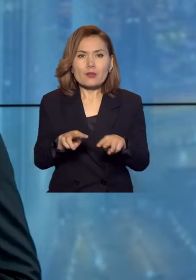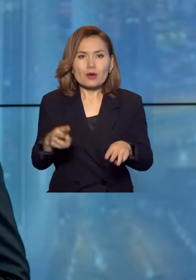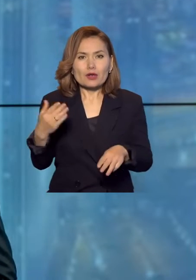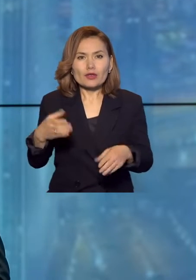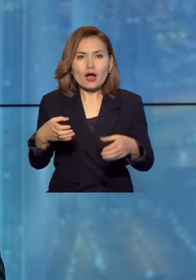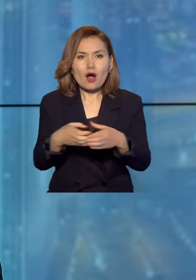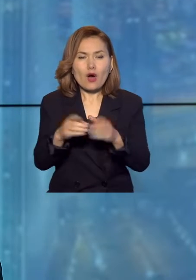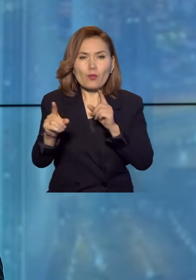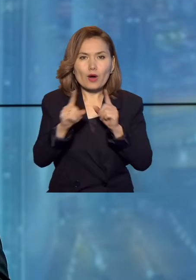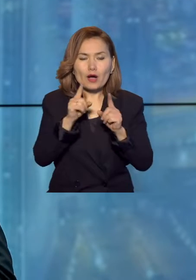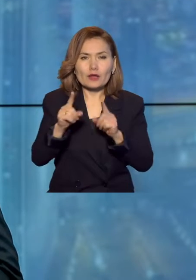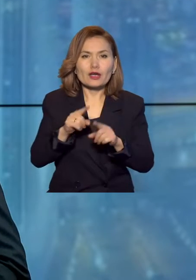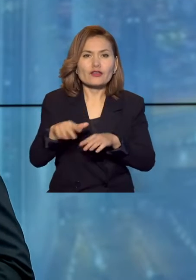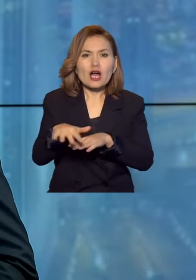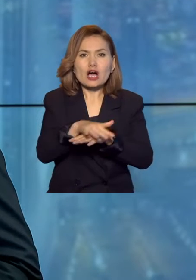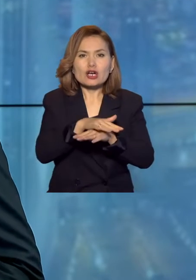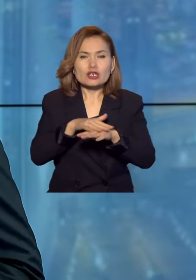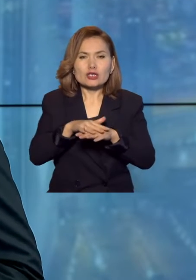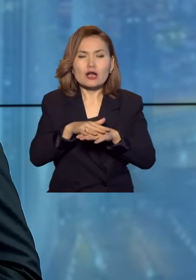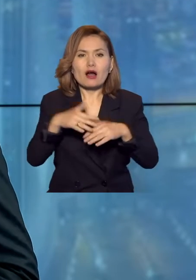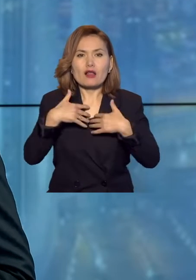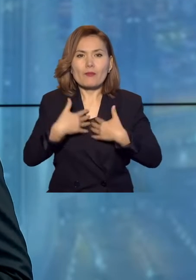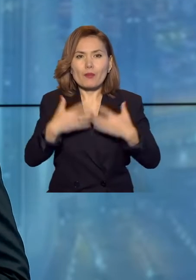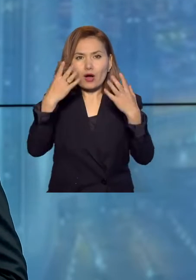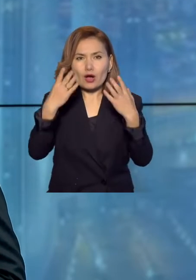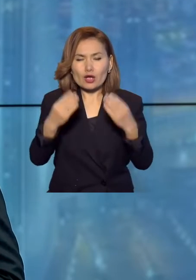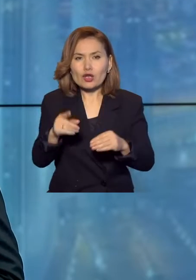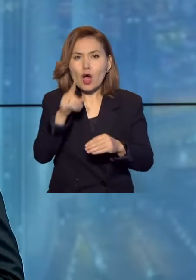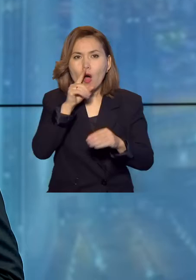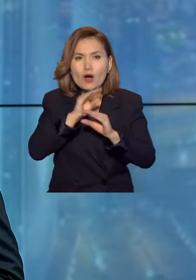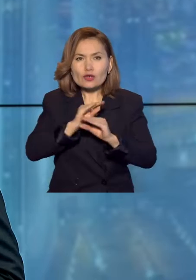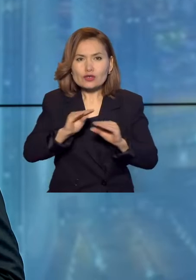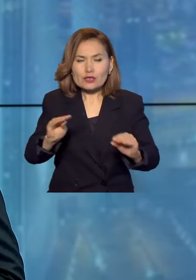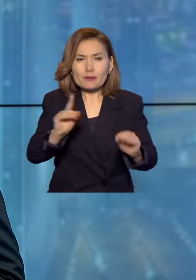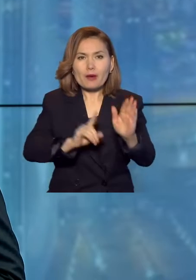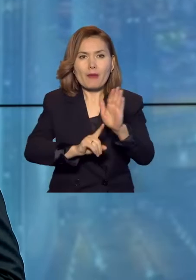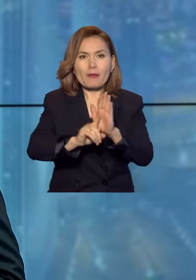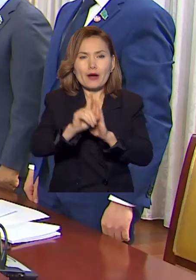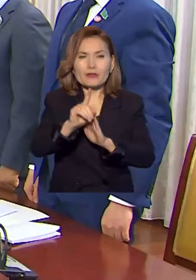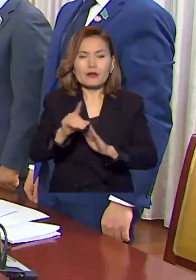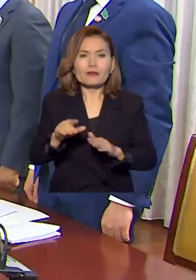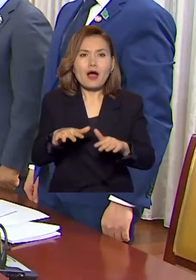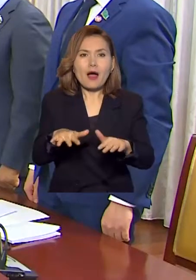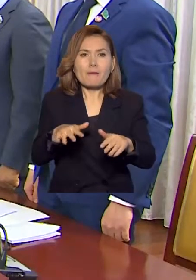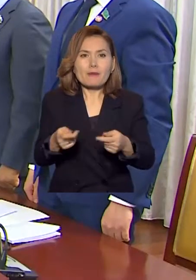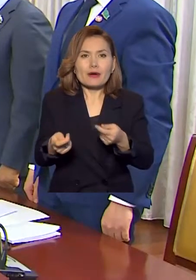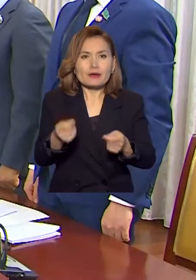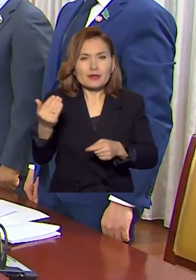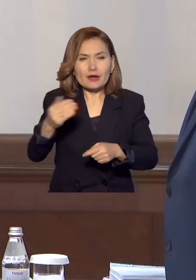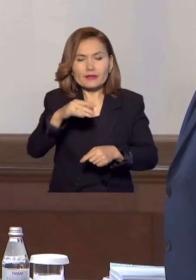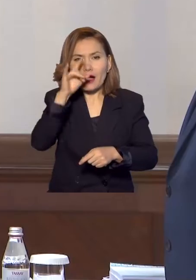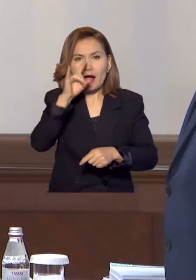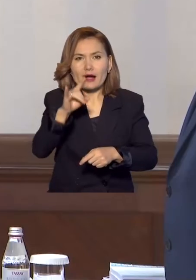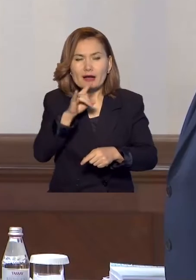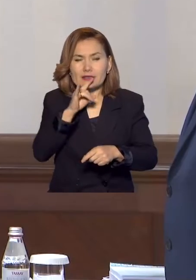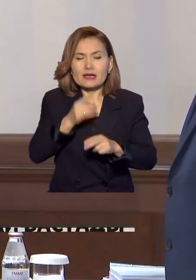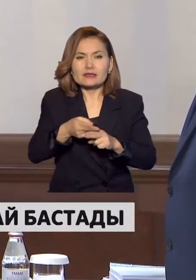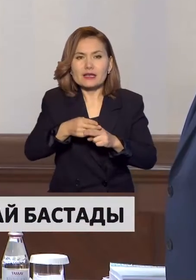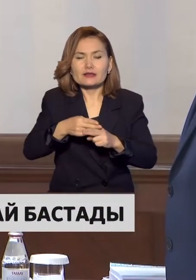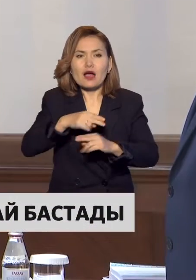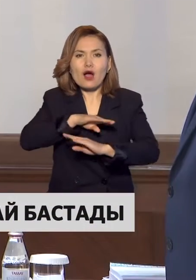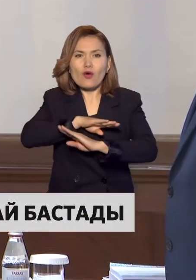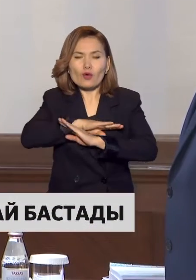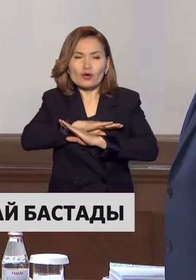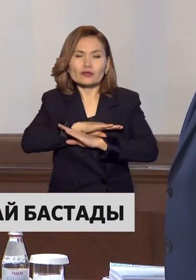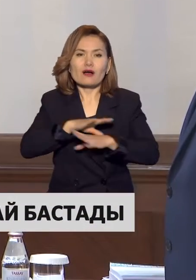Мәжілістің беру отырысы жалпыұлттық аза тұту күніне орай үнсіздікпен басталды. Спикер барлық депутаттардың атынан қаза тапқандардың жақындары мен туған